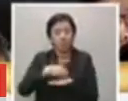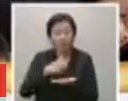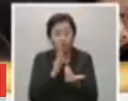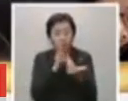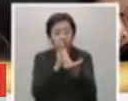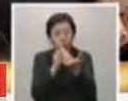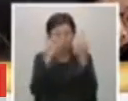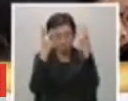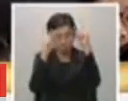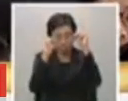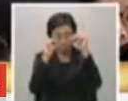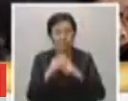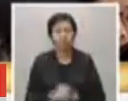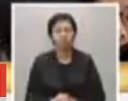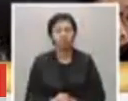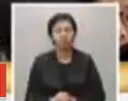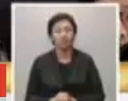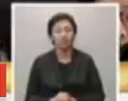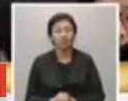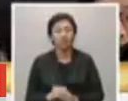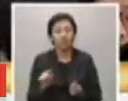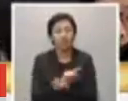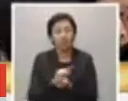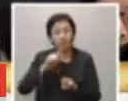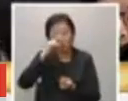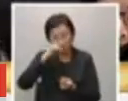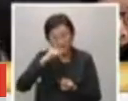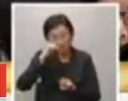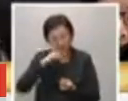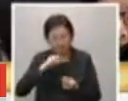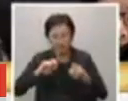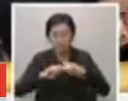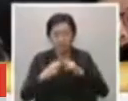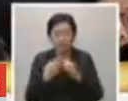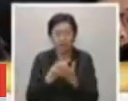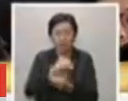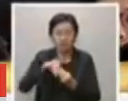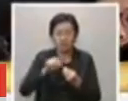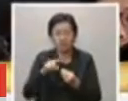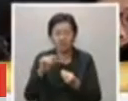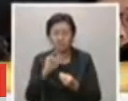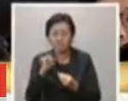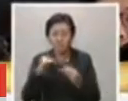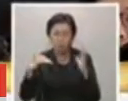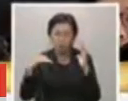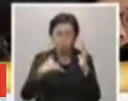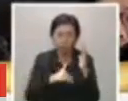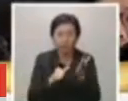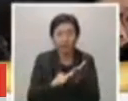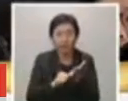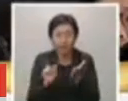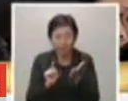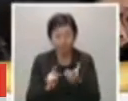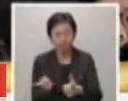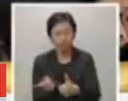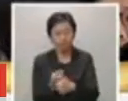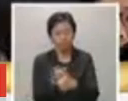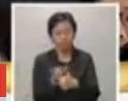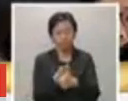ตรีทางออกของสังคมไทยจากภาวะปัญหาเศรษฐกิจตกต่ำมีครับอย่างแรกคือ